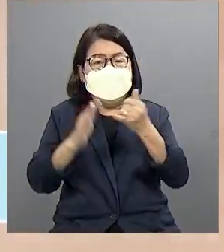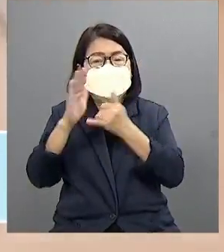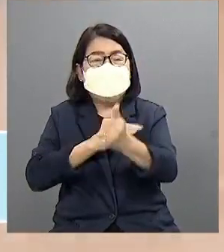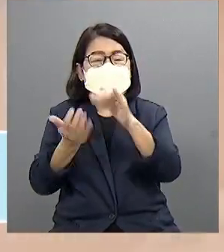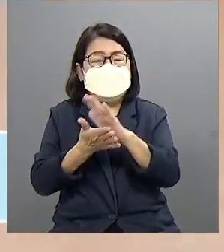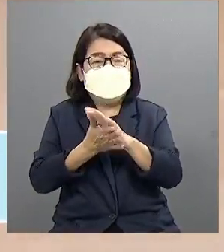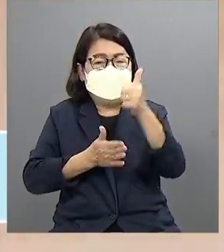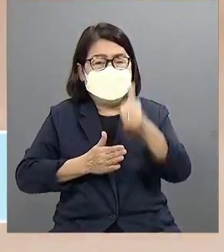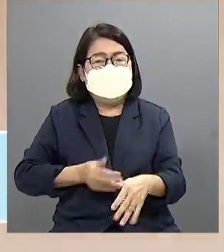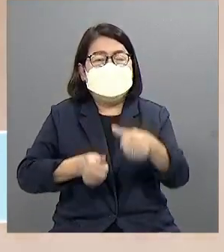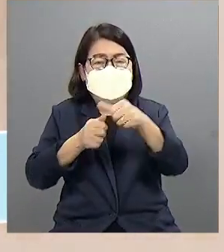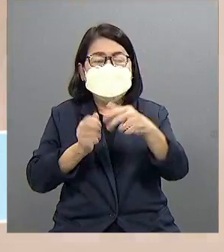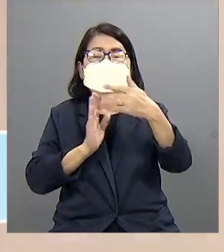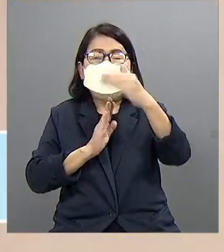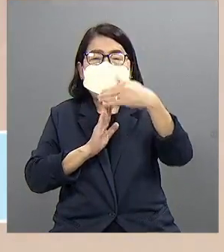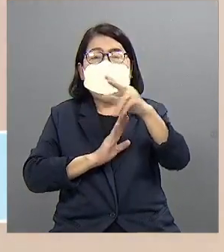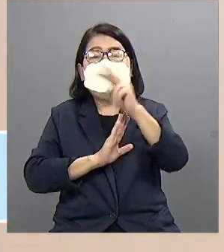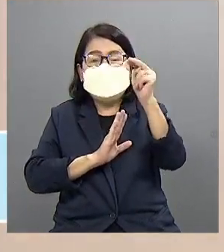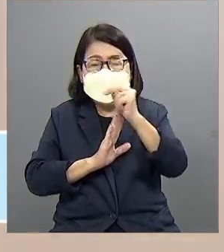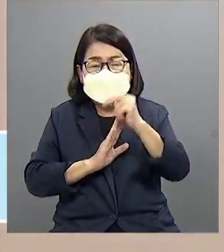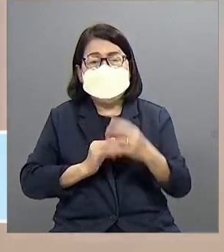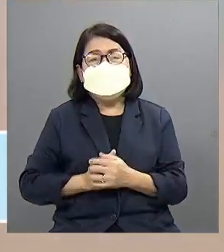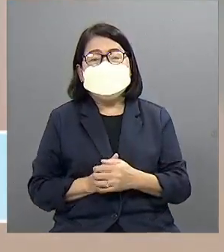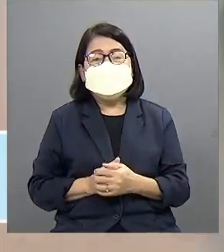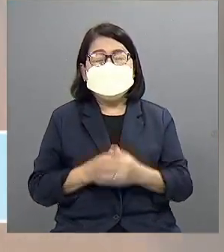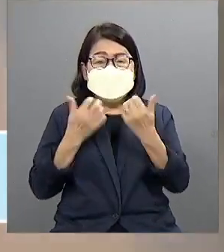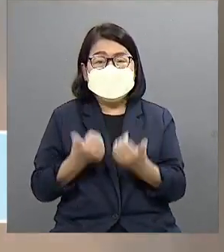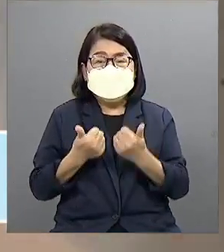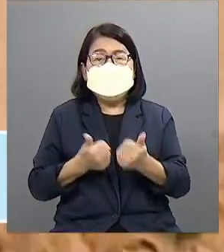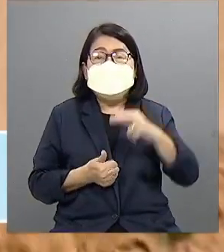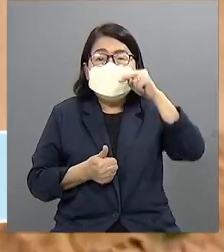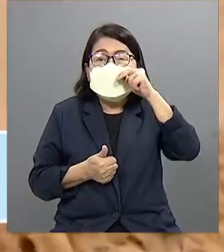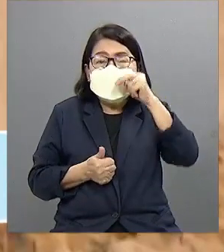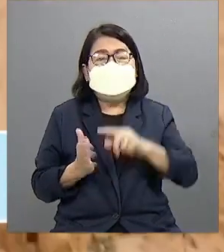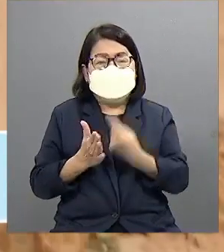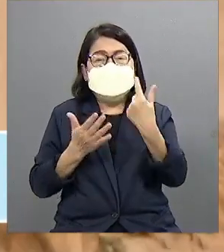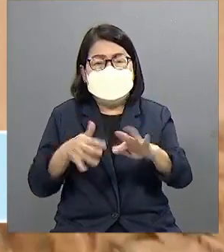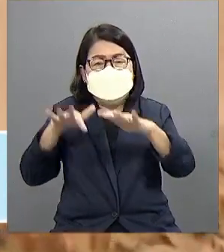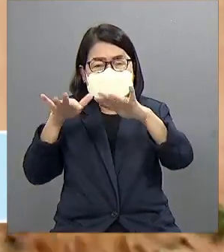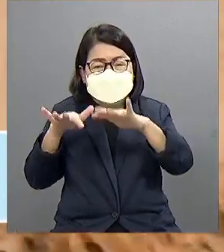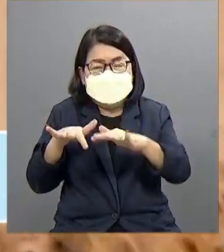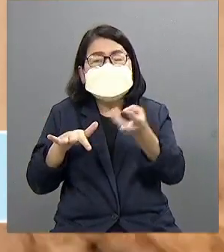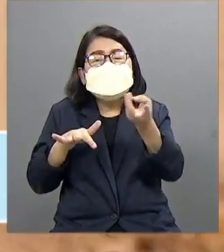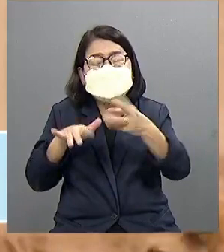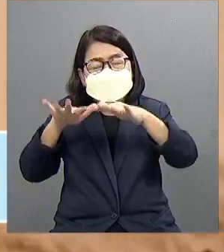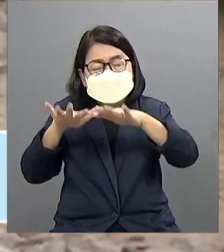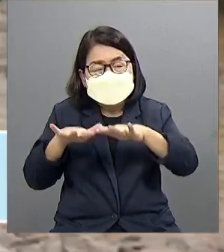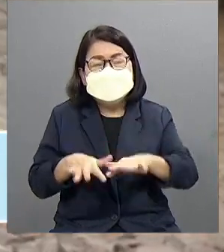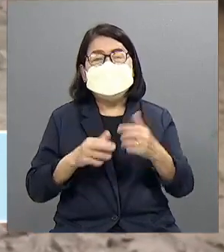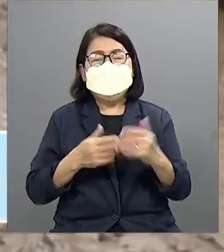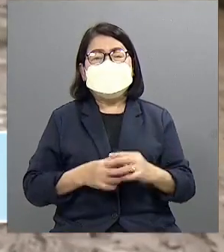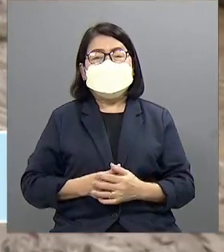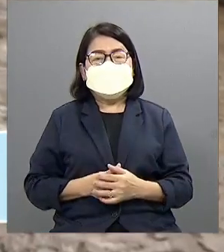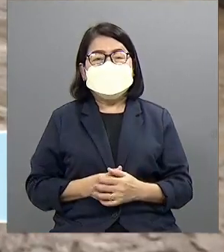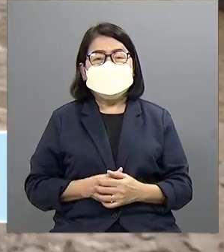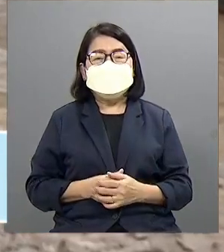ะคะแล้วก็สถานการณ์น้ำเนี่ยคือล่าสุดเนี่ยอาจจะเริ่มลดลงเป็นลำดับแล้วนะคะก็ต้องมีการ